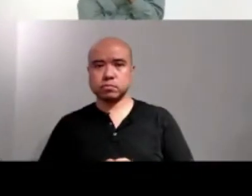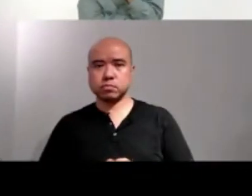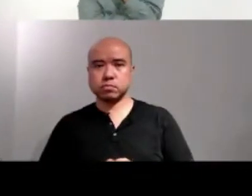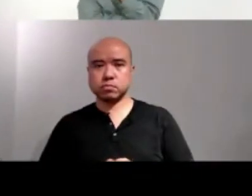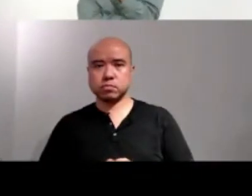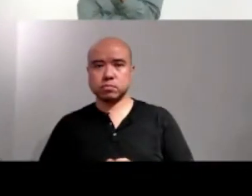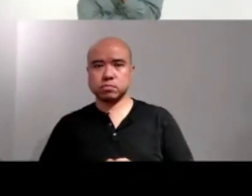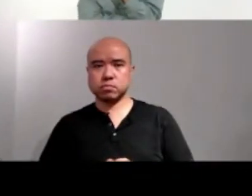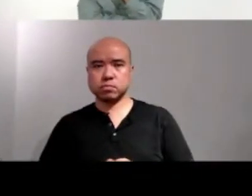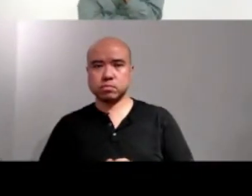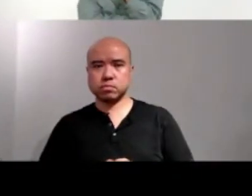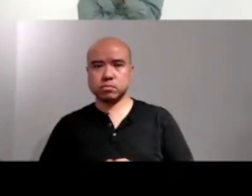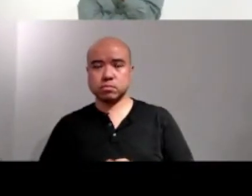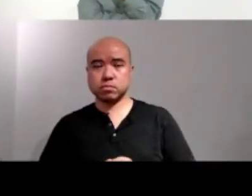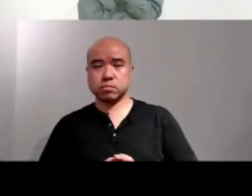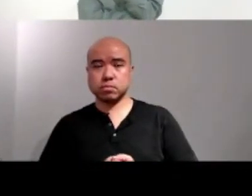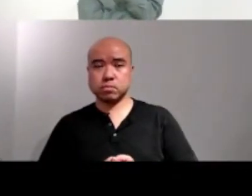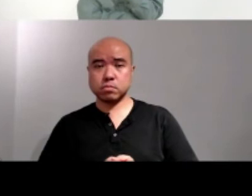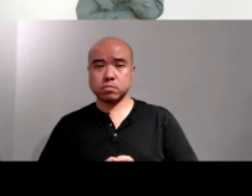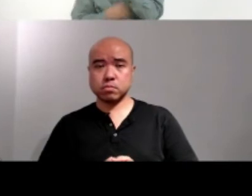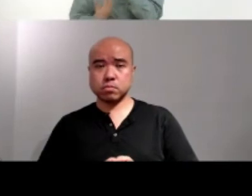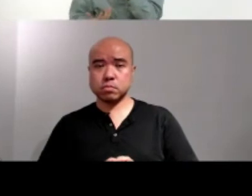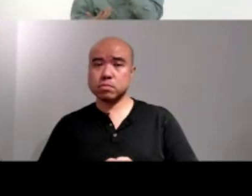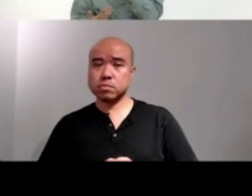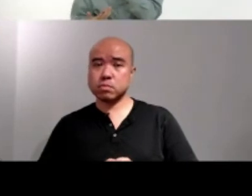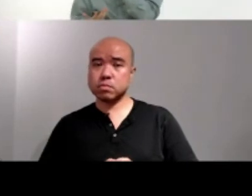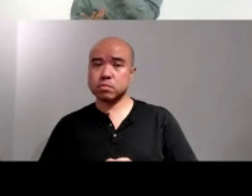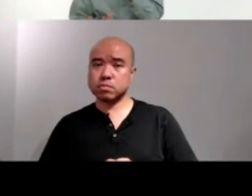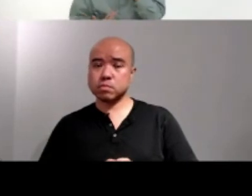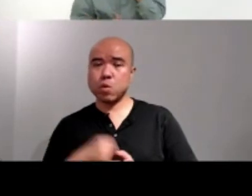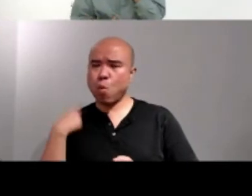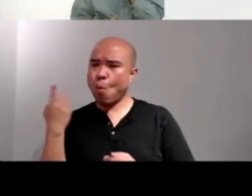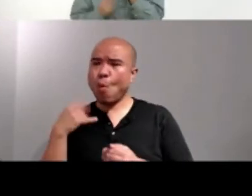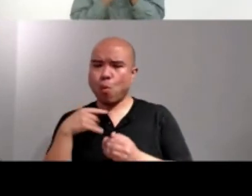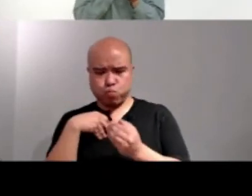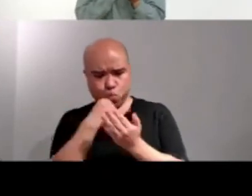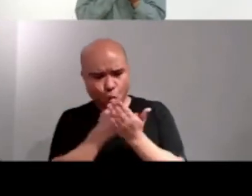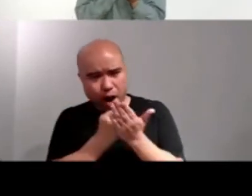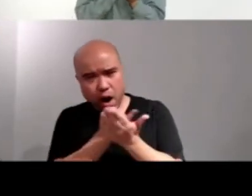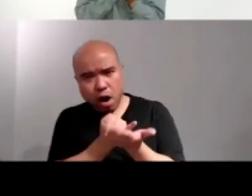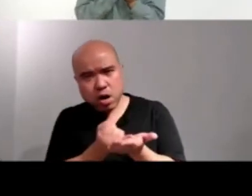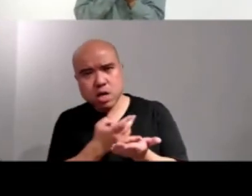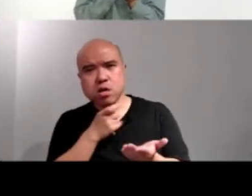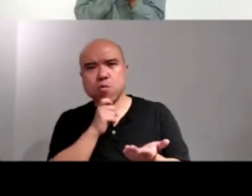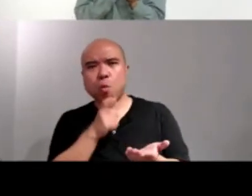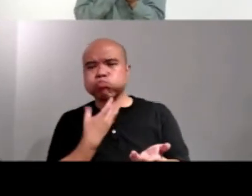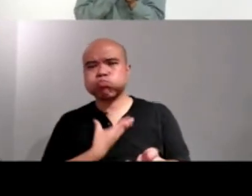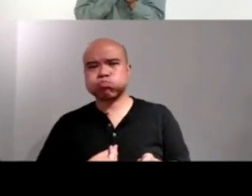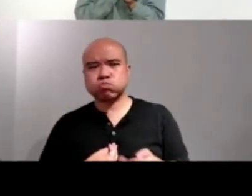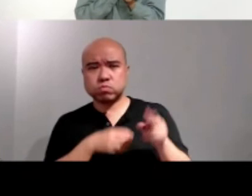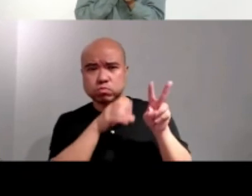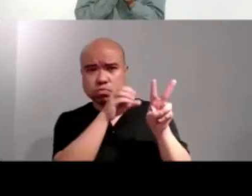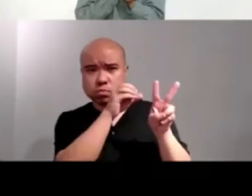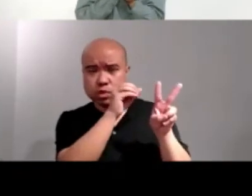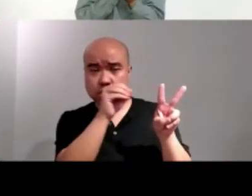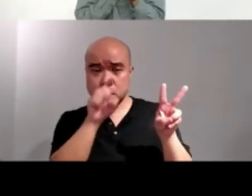什麼100多200個人 like。 跟著我當初為什麼要畫這幅圖呢？就是因為我不開心。我那時2012年我正值